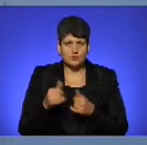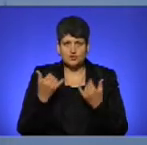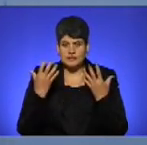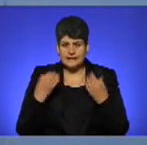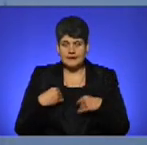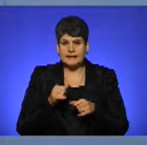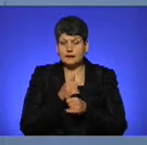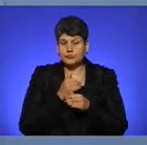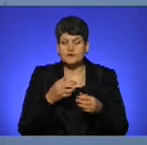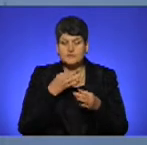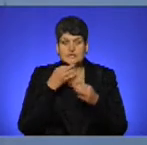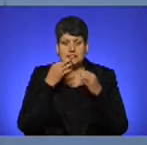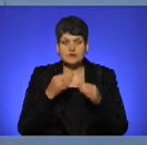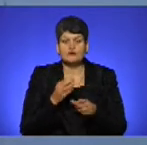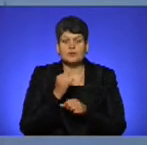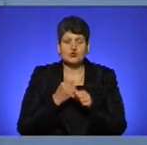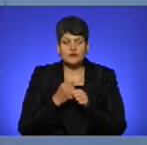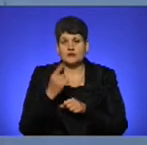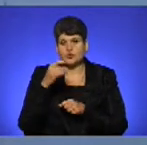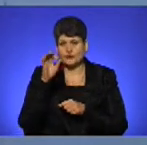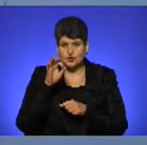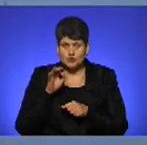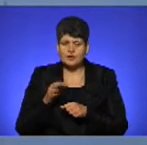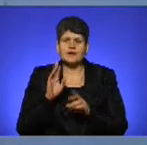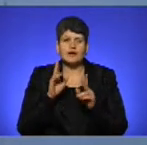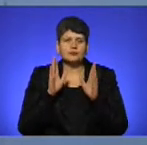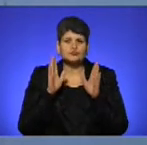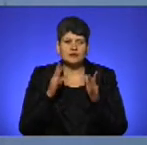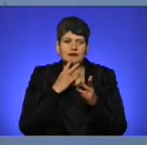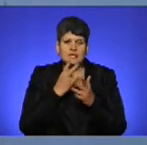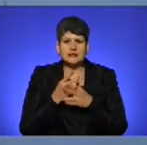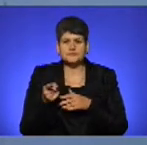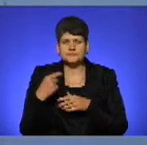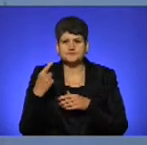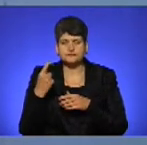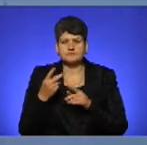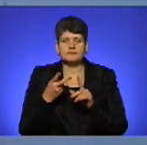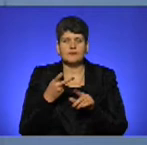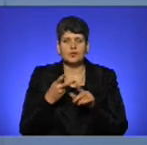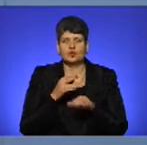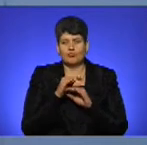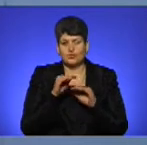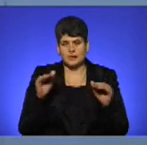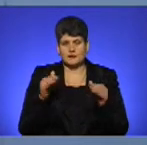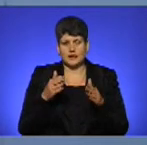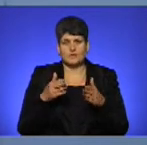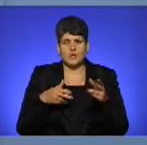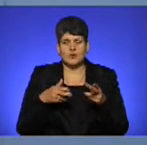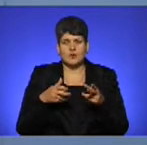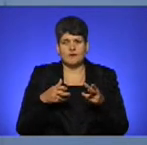готовий вам сказати, що вже відпрацьовано на 100% модель, як буде виглядати Тернопільщина на другому рівні в розрізі